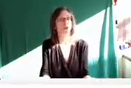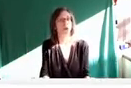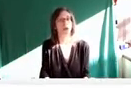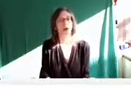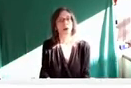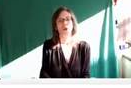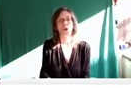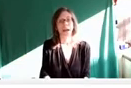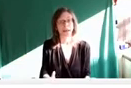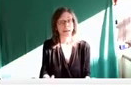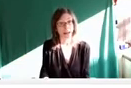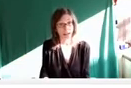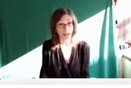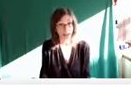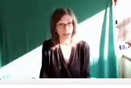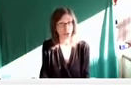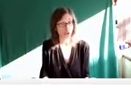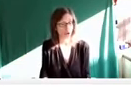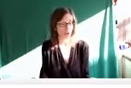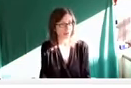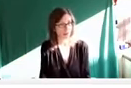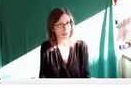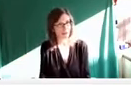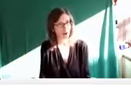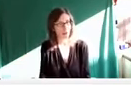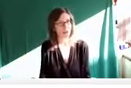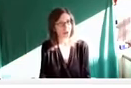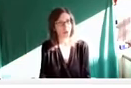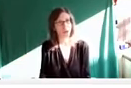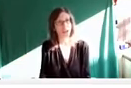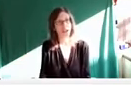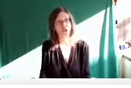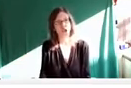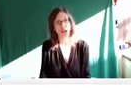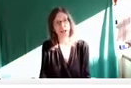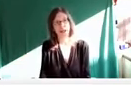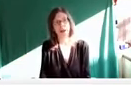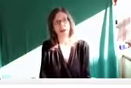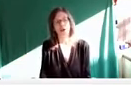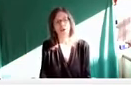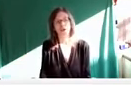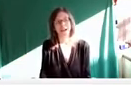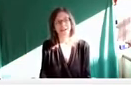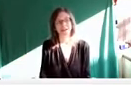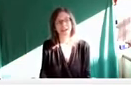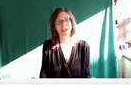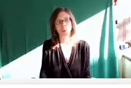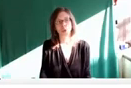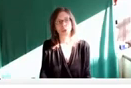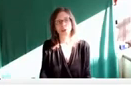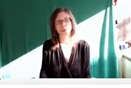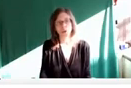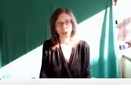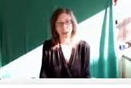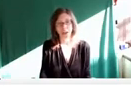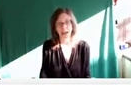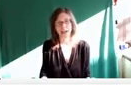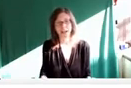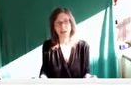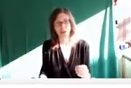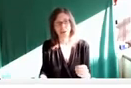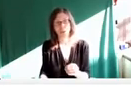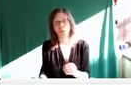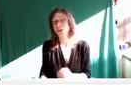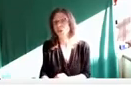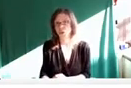ça. Il y a la CAI, qui est la Commission d'accès à l'information, qui, elle, gère l'accès aux données